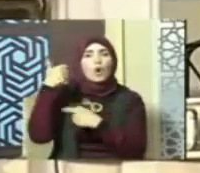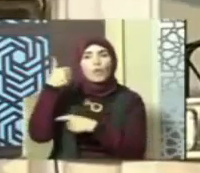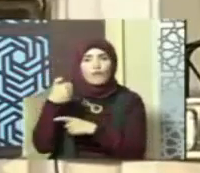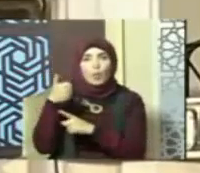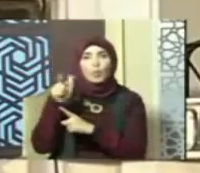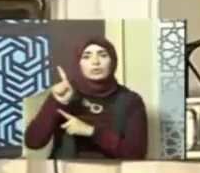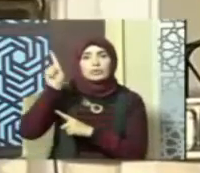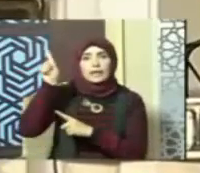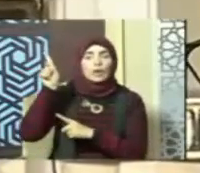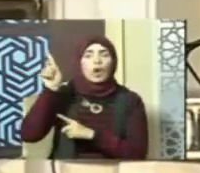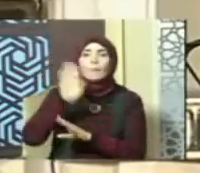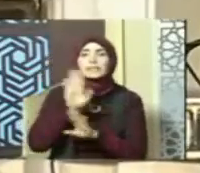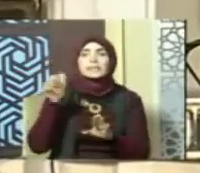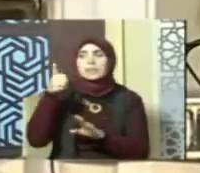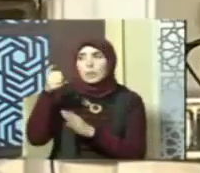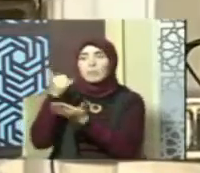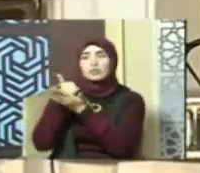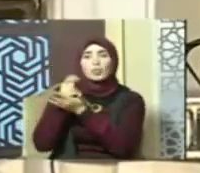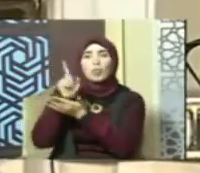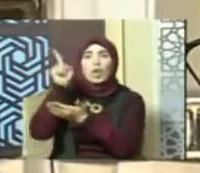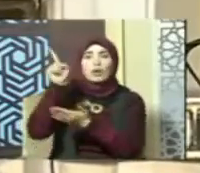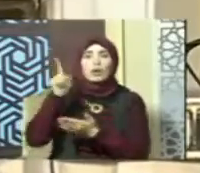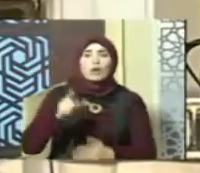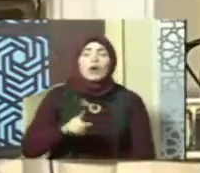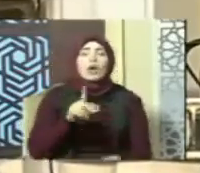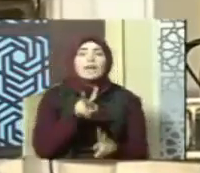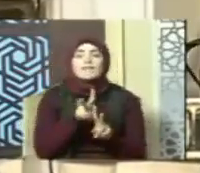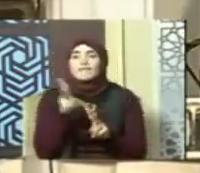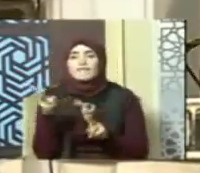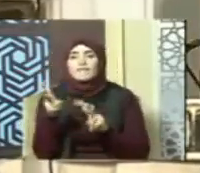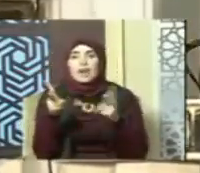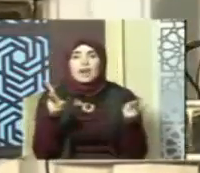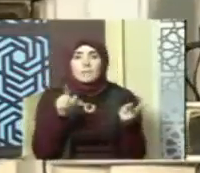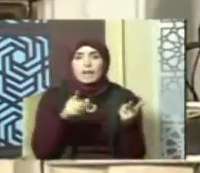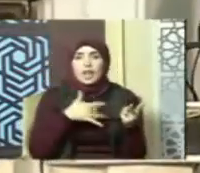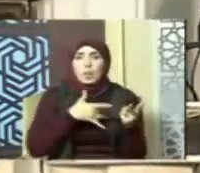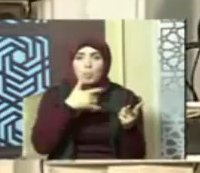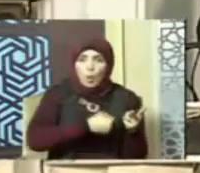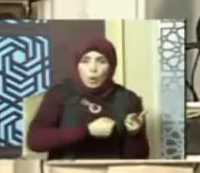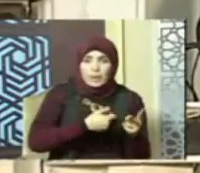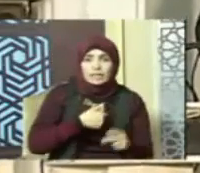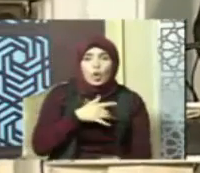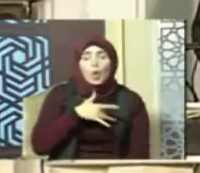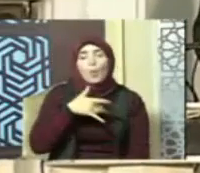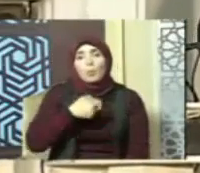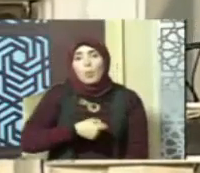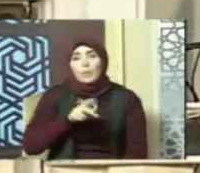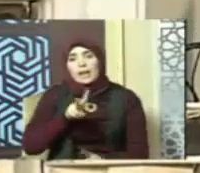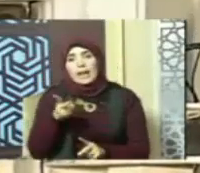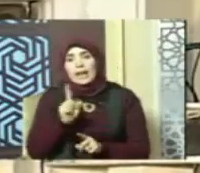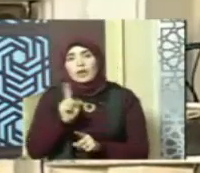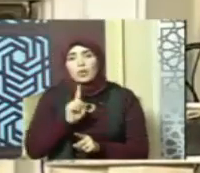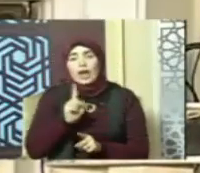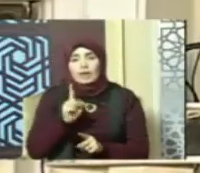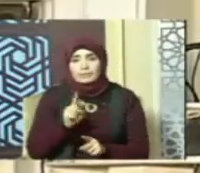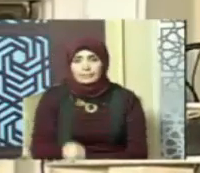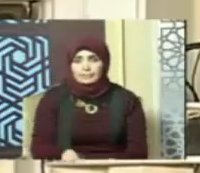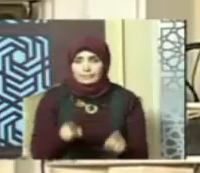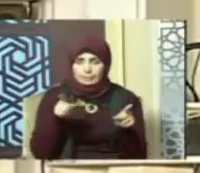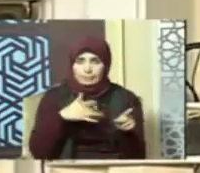وجل. الفرق بين المؤمن وغير المؤمن أن غير المؤمن